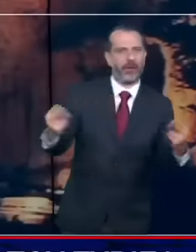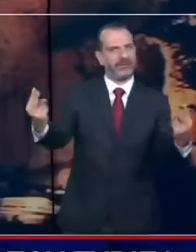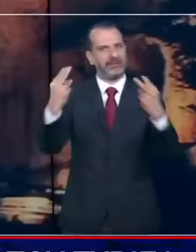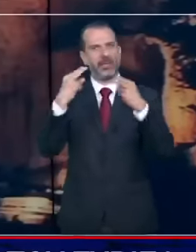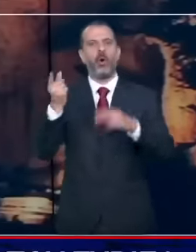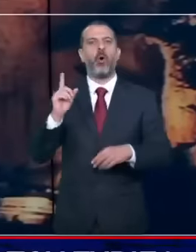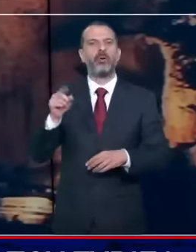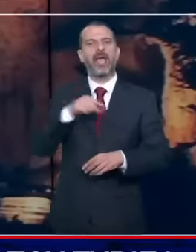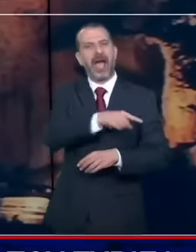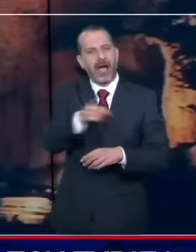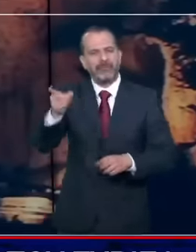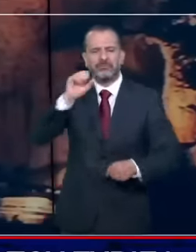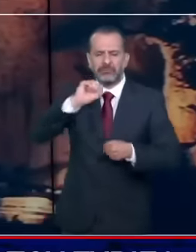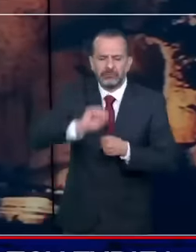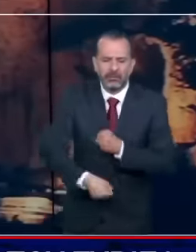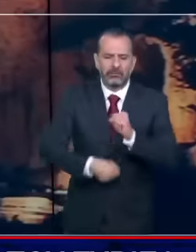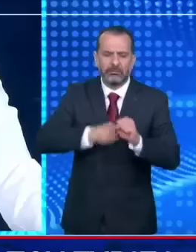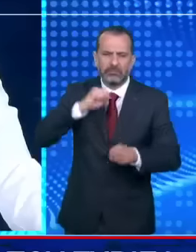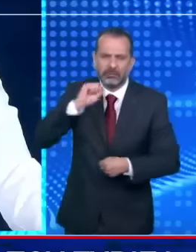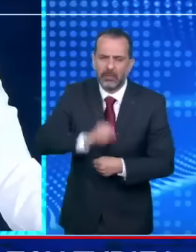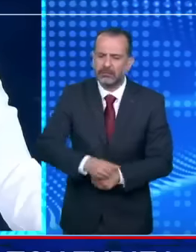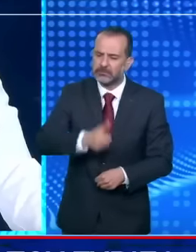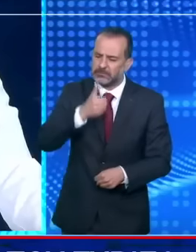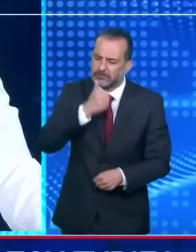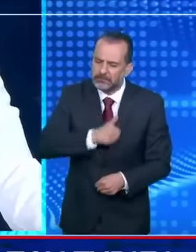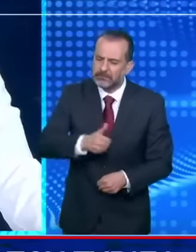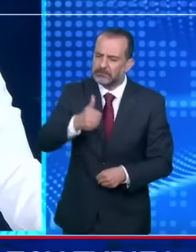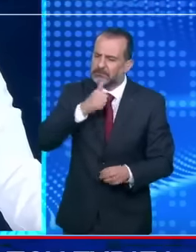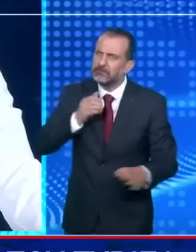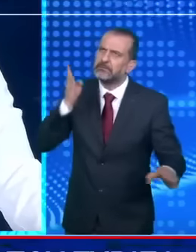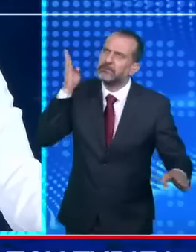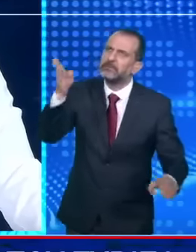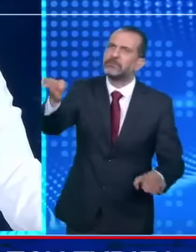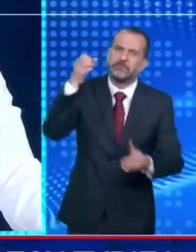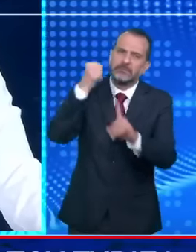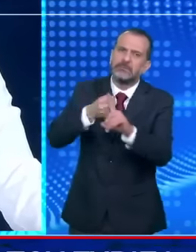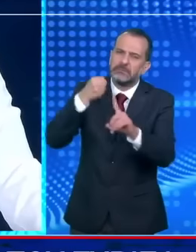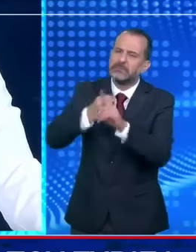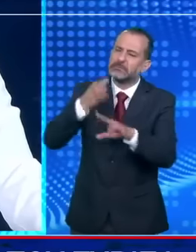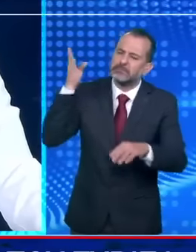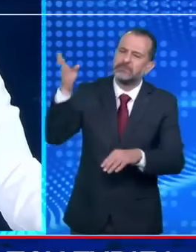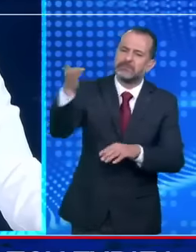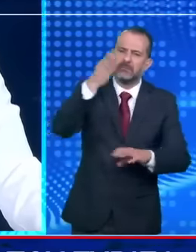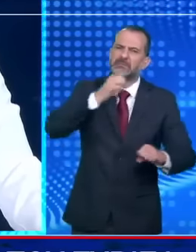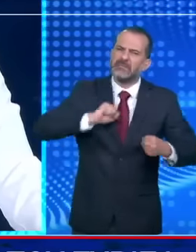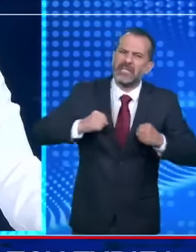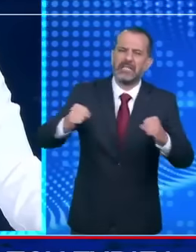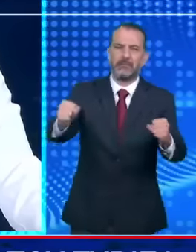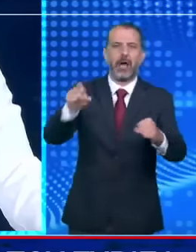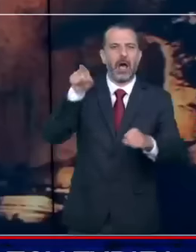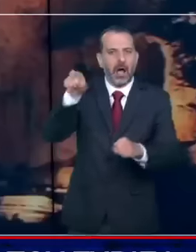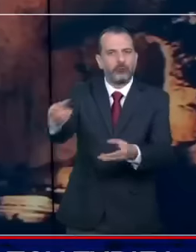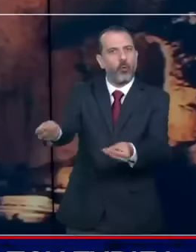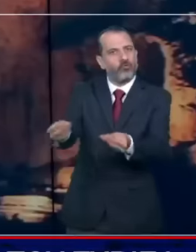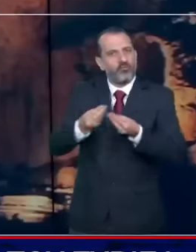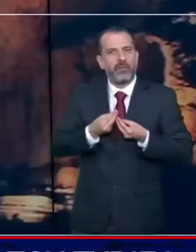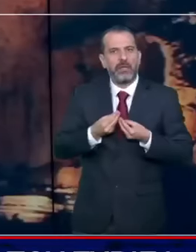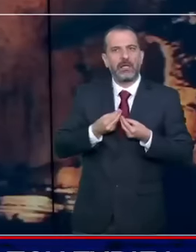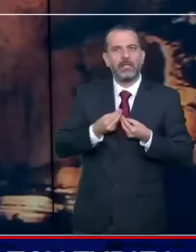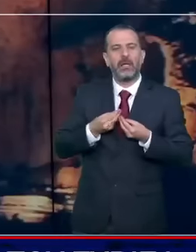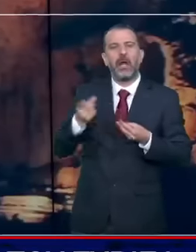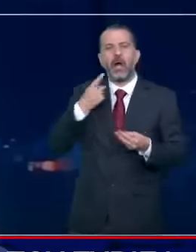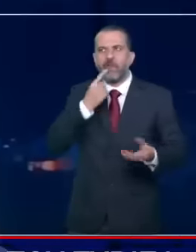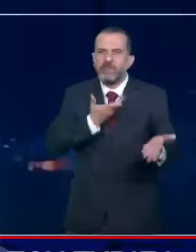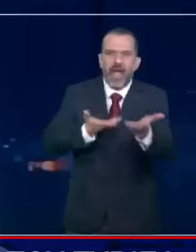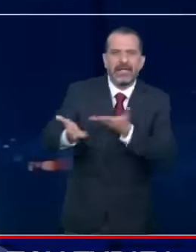λιώνουν παπούτσια για το κόμμα. Είναι άνθρωποι με αλληλεγγύη. Δηλαδή, πραγματικά είναι αυτές οι αξίες της αριστεράς που με εμπνέουν. Και το είπατε, έτοιμα